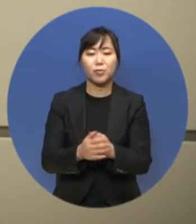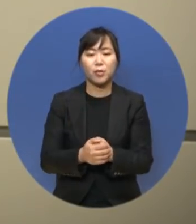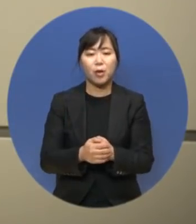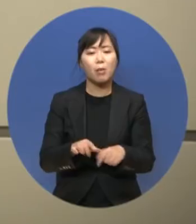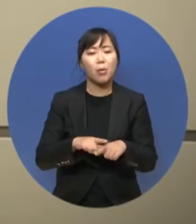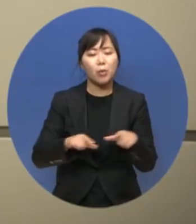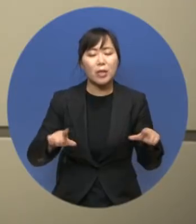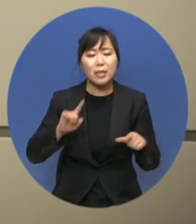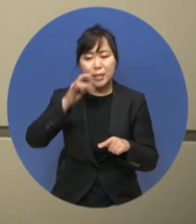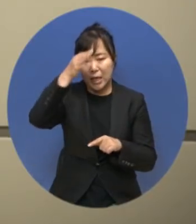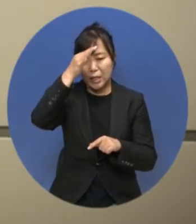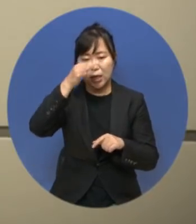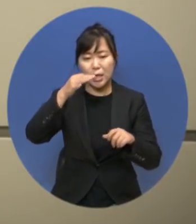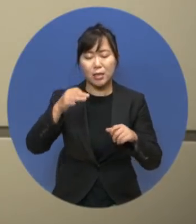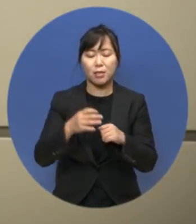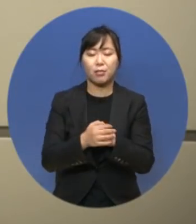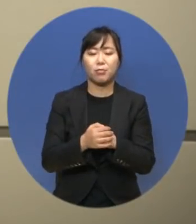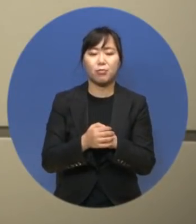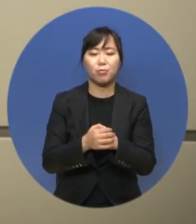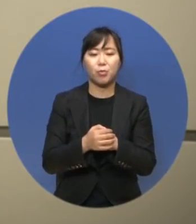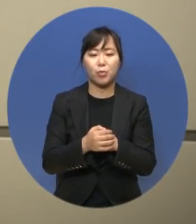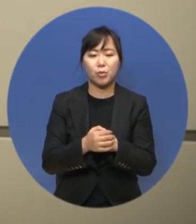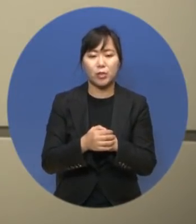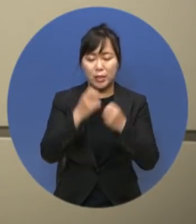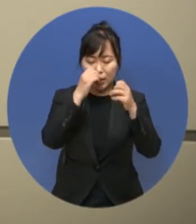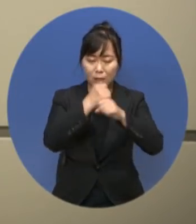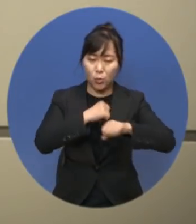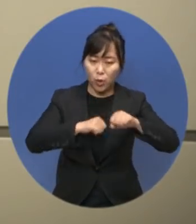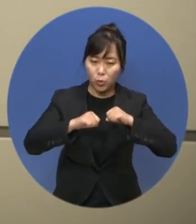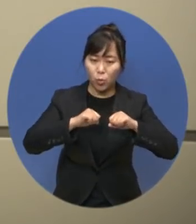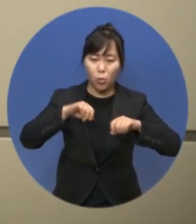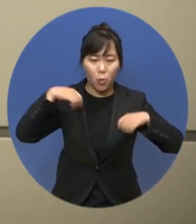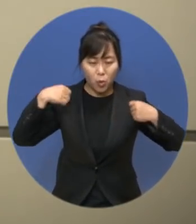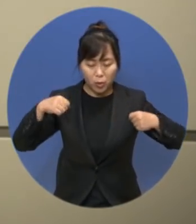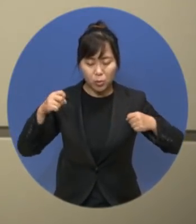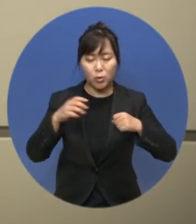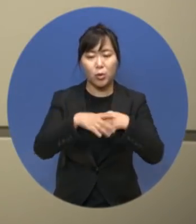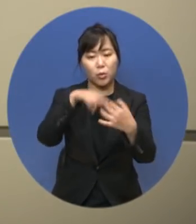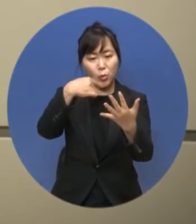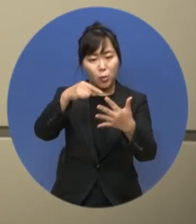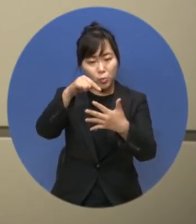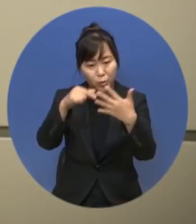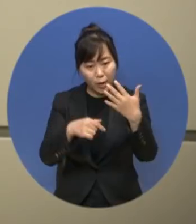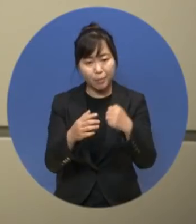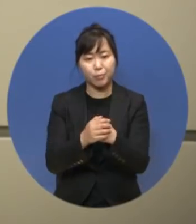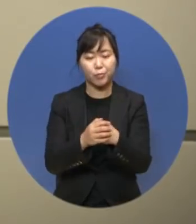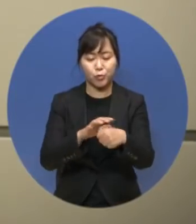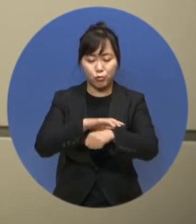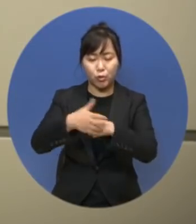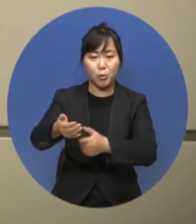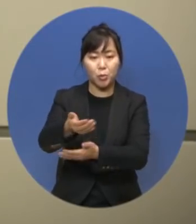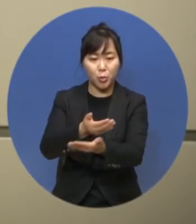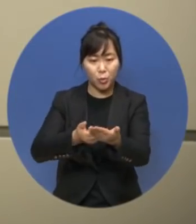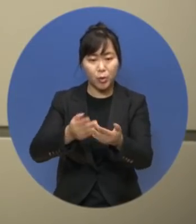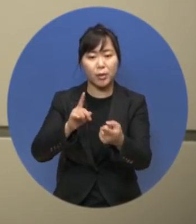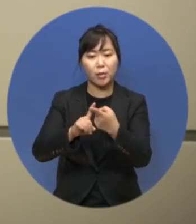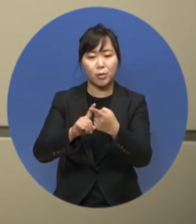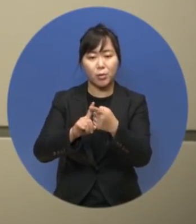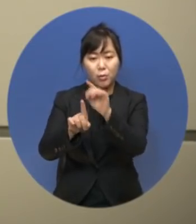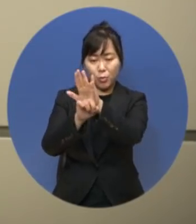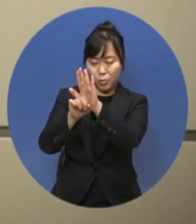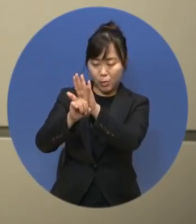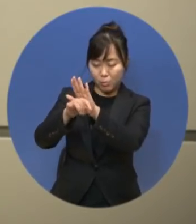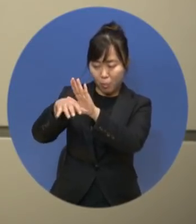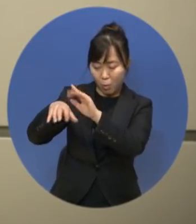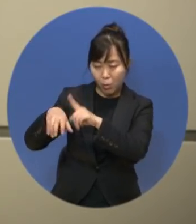주로 장애예술 창작 활동이라든가 공연 활동, 그리고 교육 프로그램, 국제교류 등을 공모를